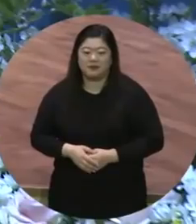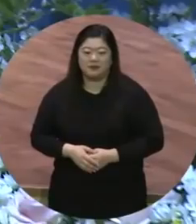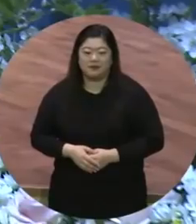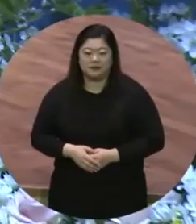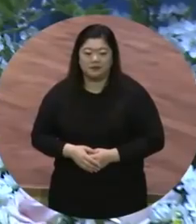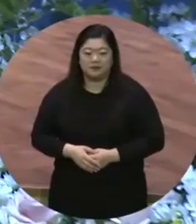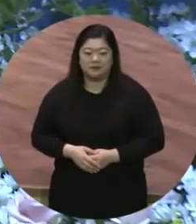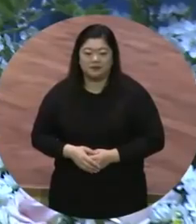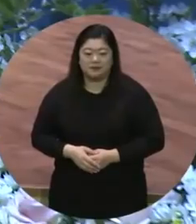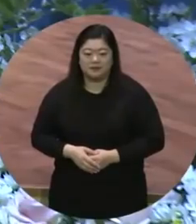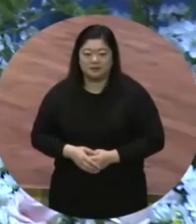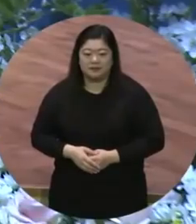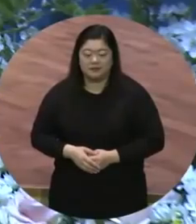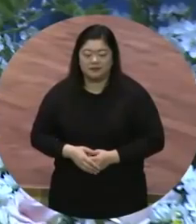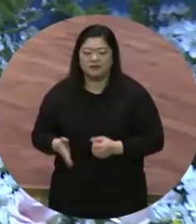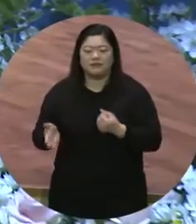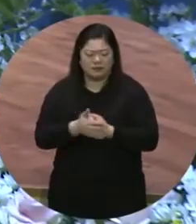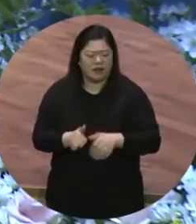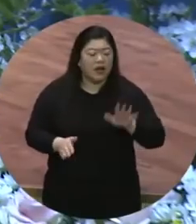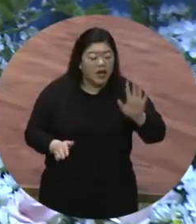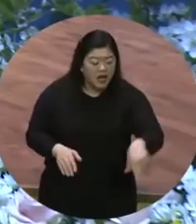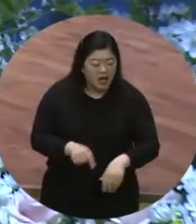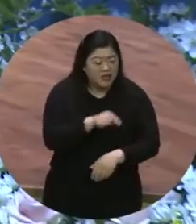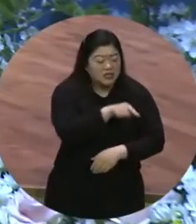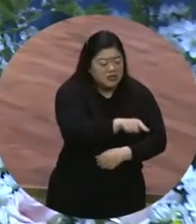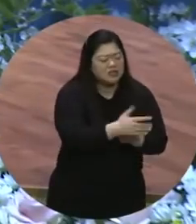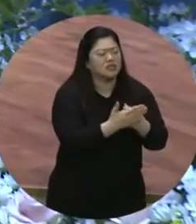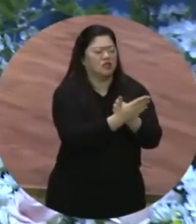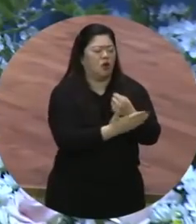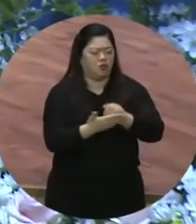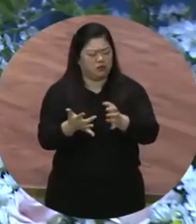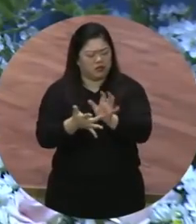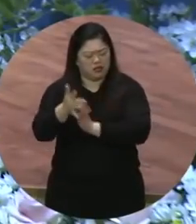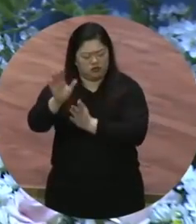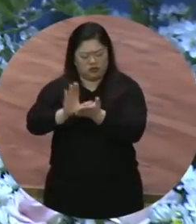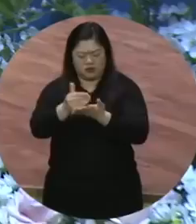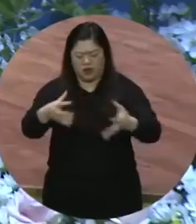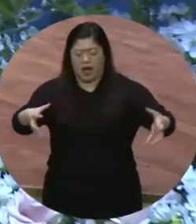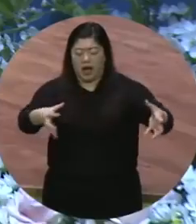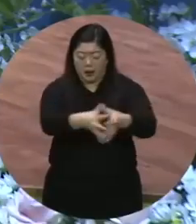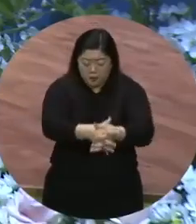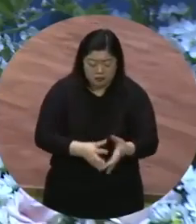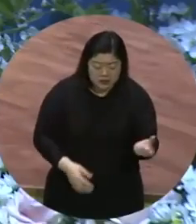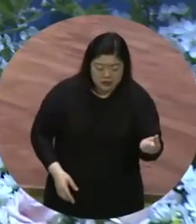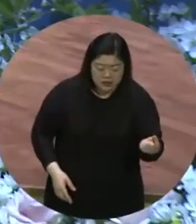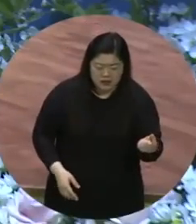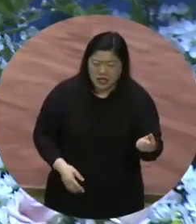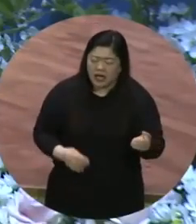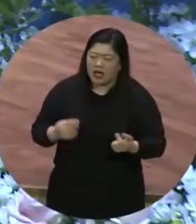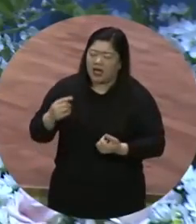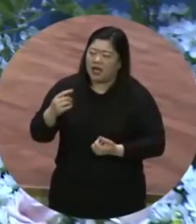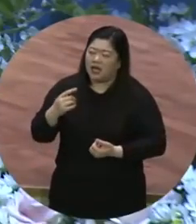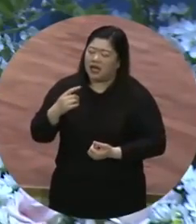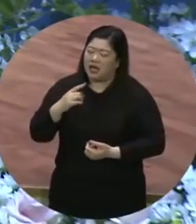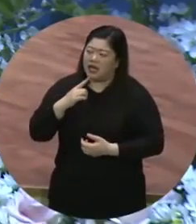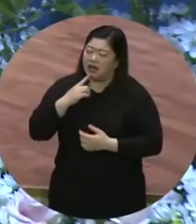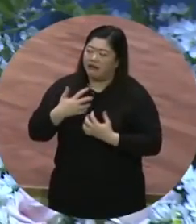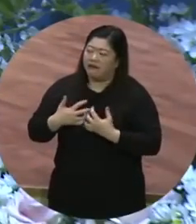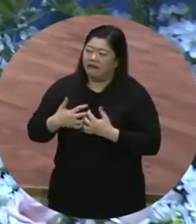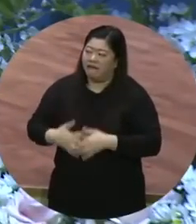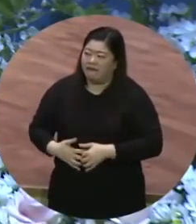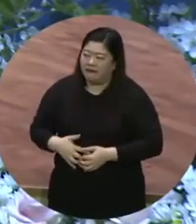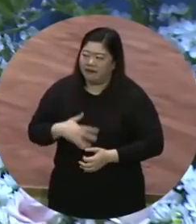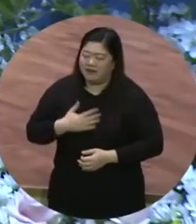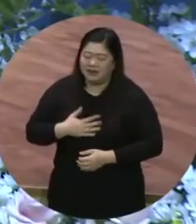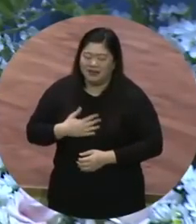그래서 예수 그리스도와 연합된 축복을 여러분 맛보면서 남은 자, 남을 자, 남길 자의 축복 받으시기를